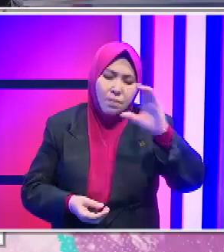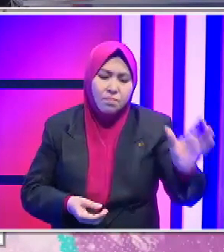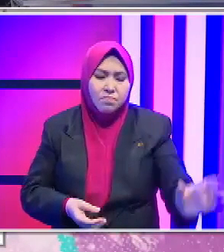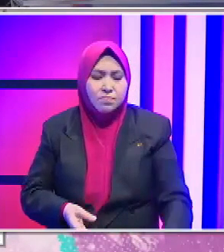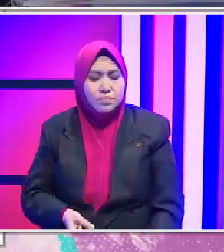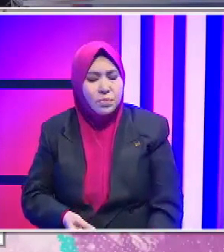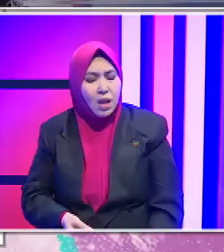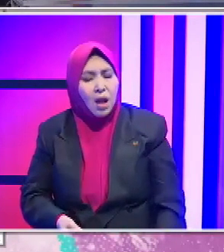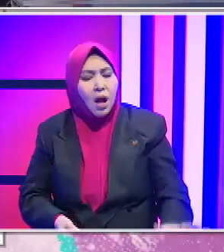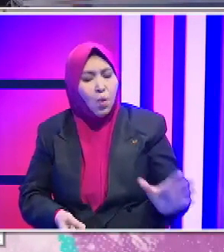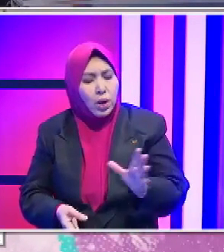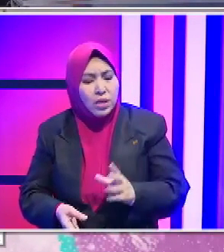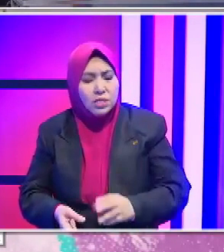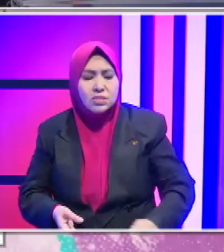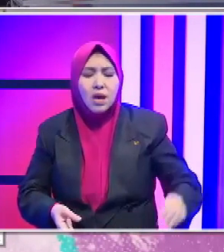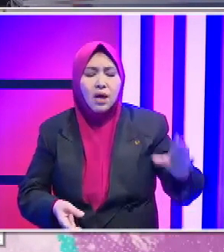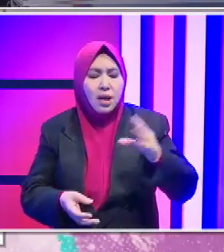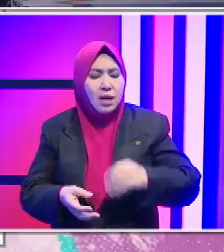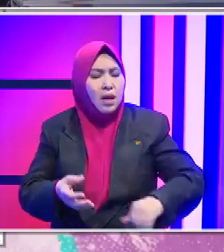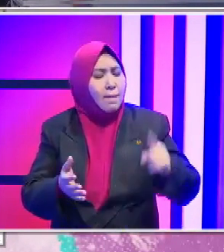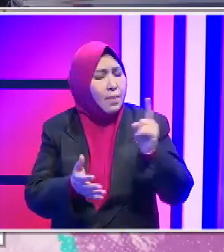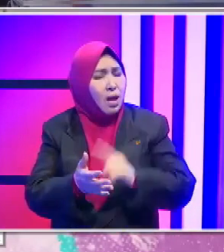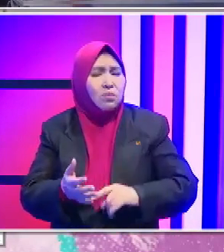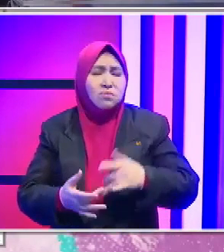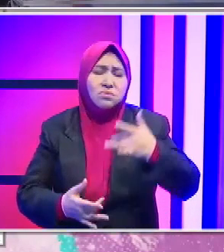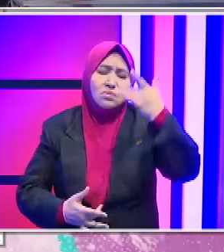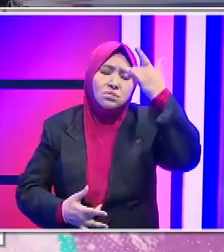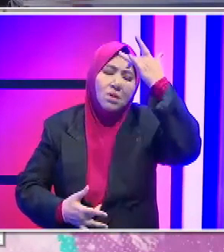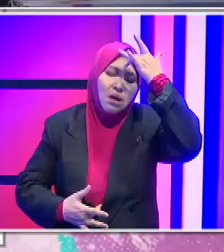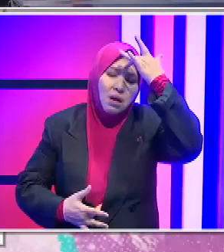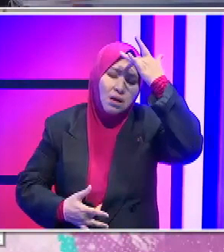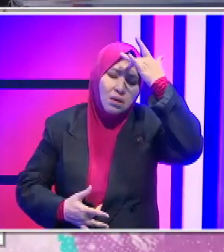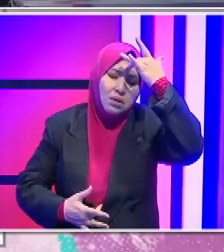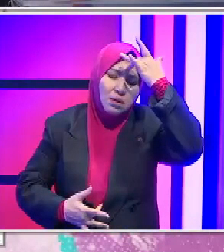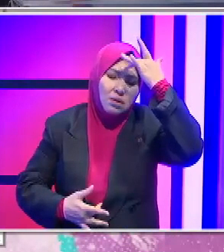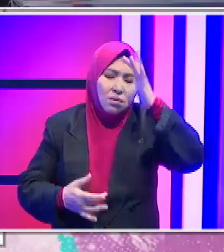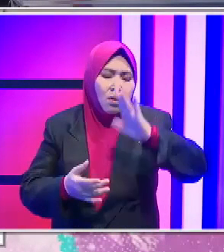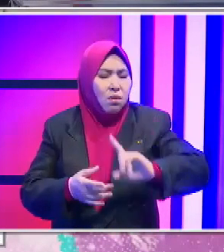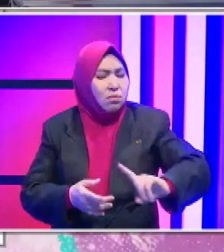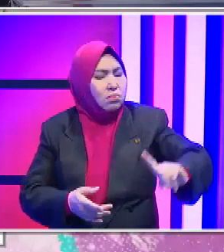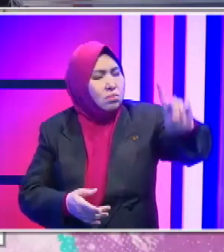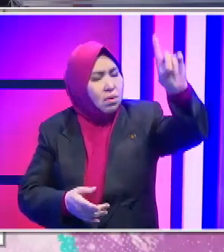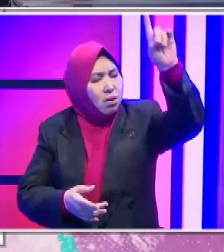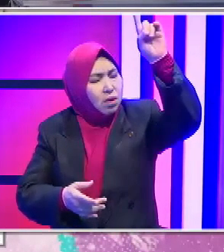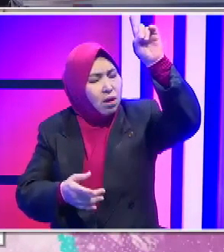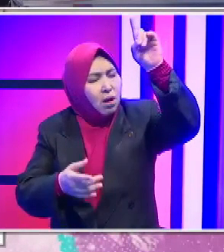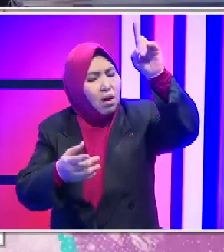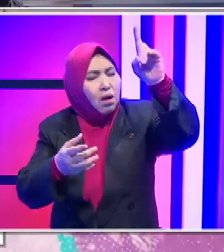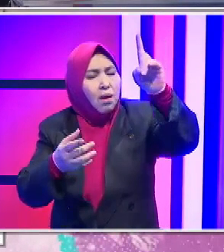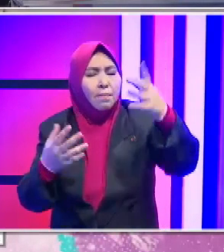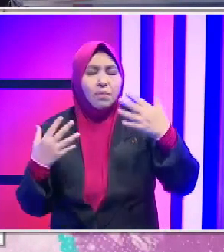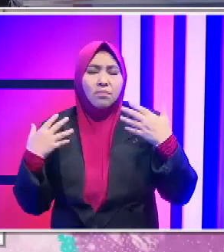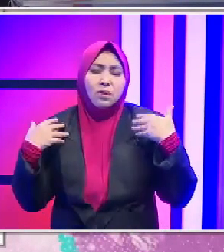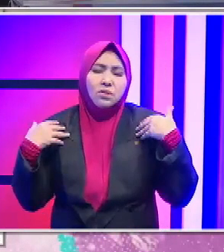ويسقين وإذا مرضت فهو